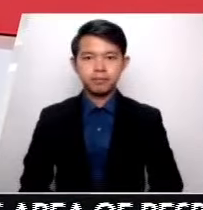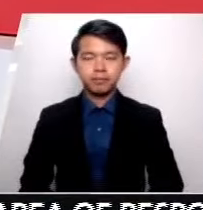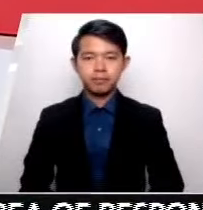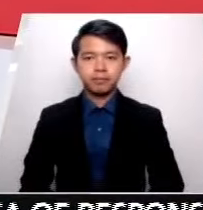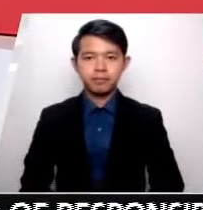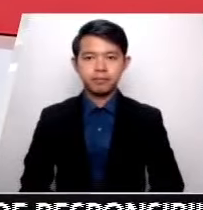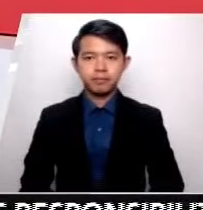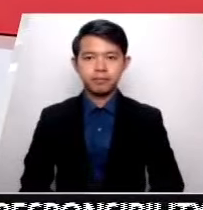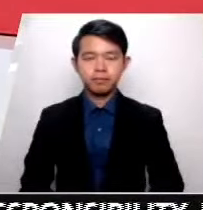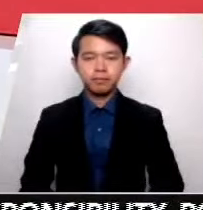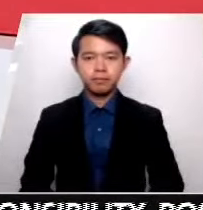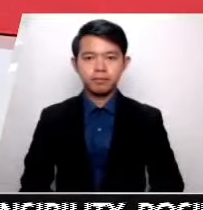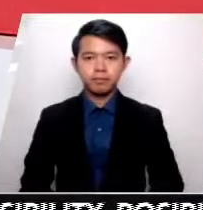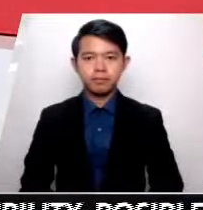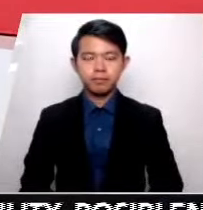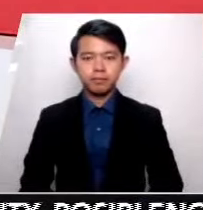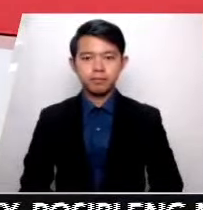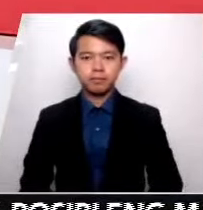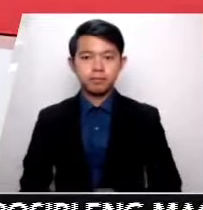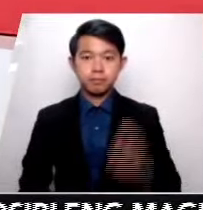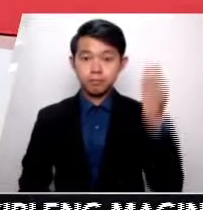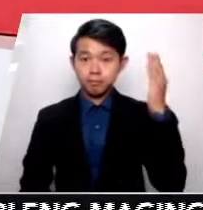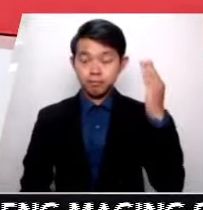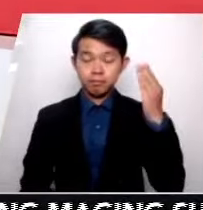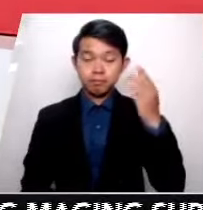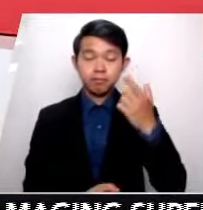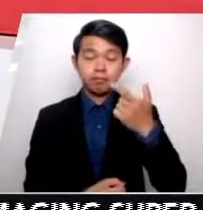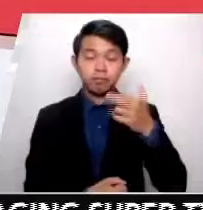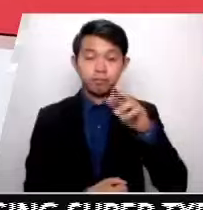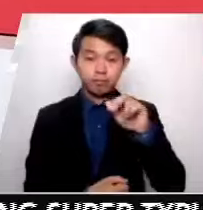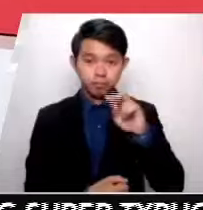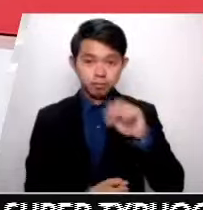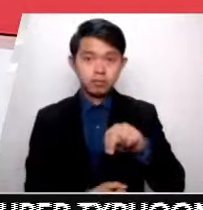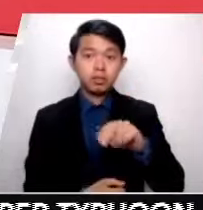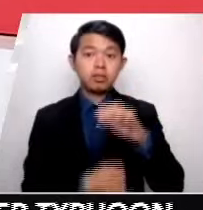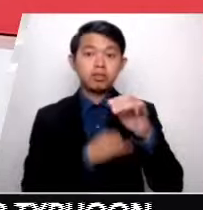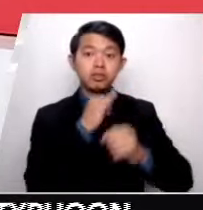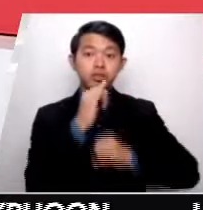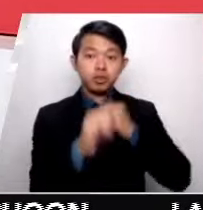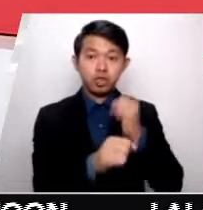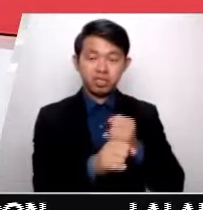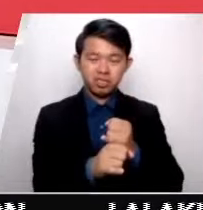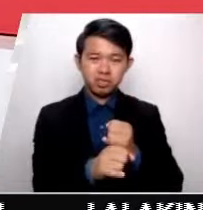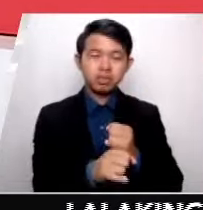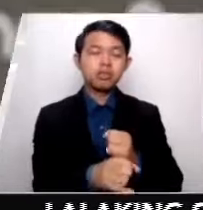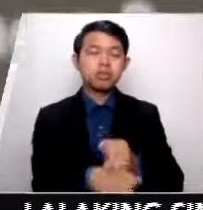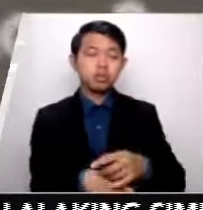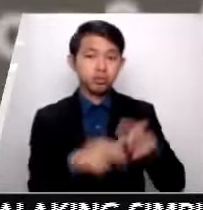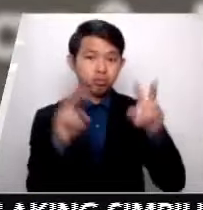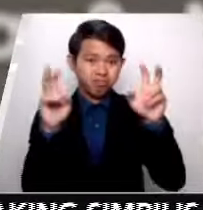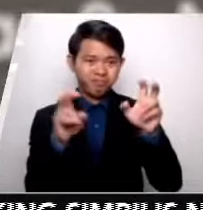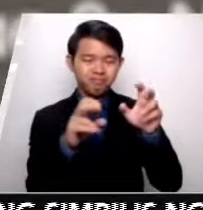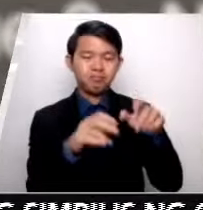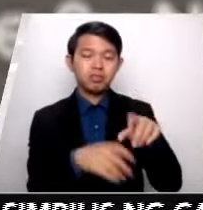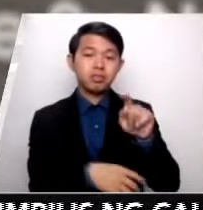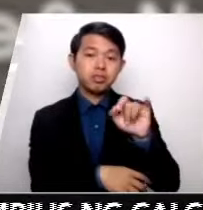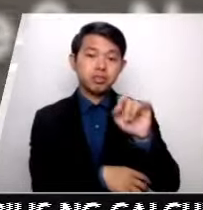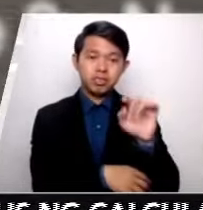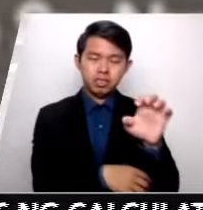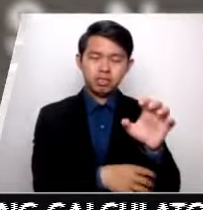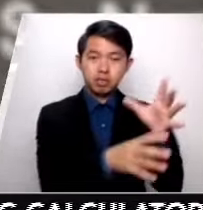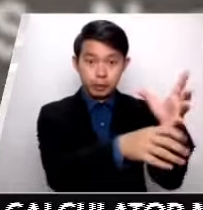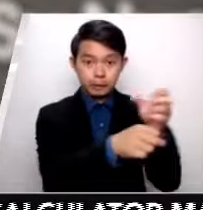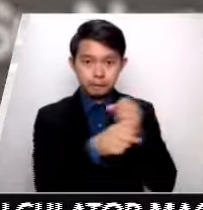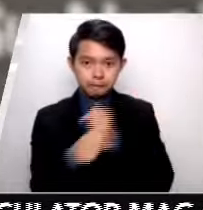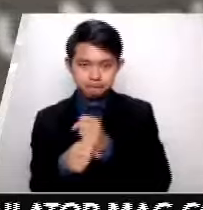Binawi ng Miss Grand International ang second runner-up title mula kay Miss Myanmar, Thae. Sa social media post,